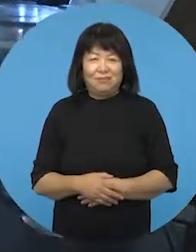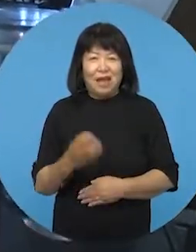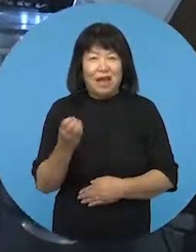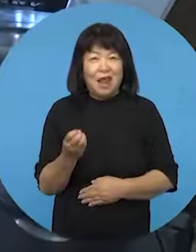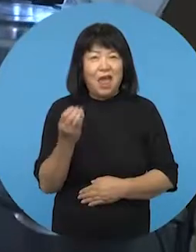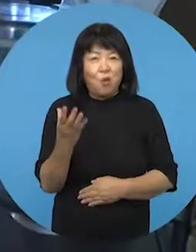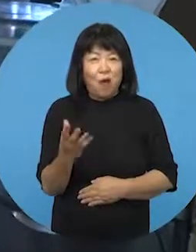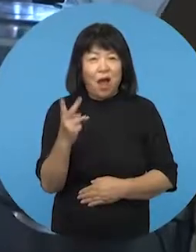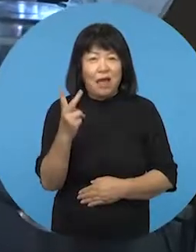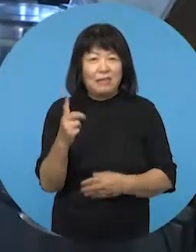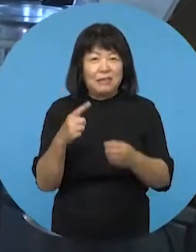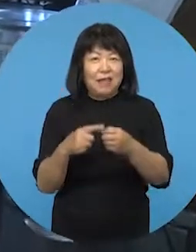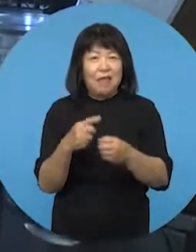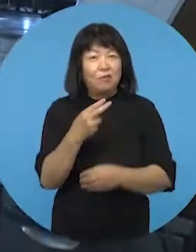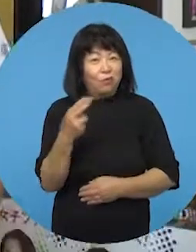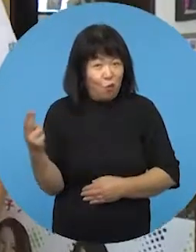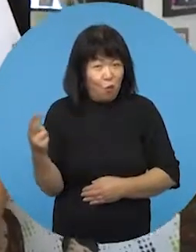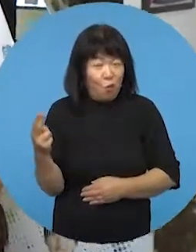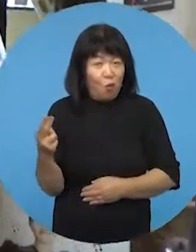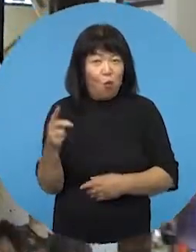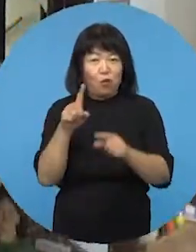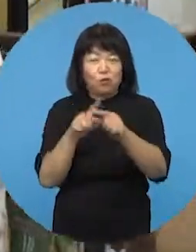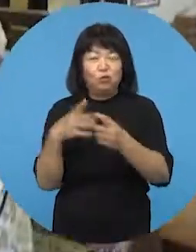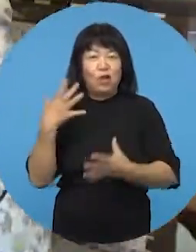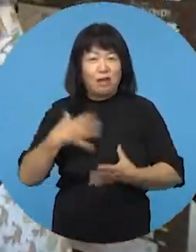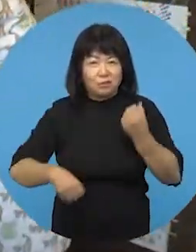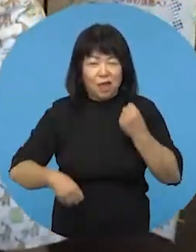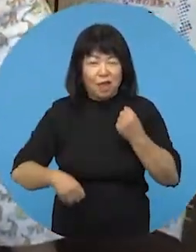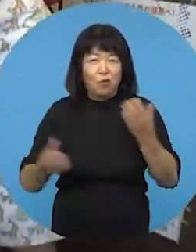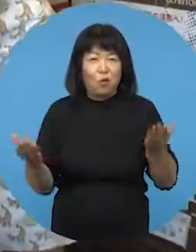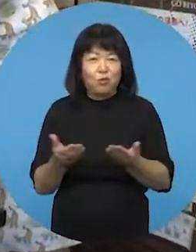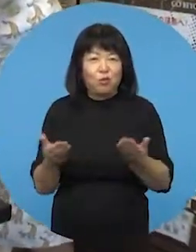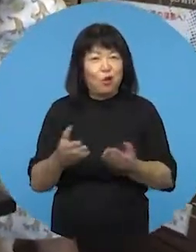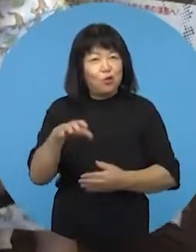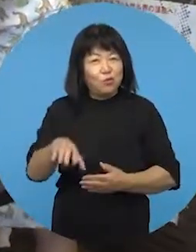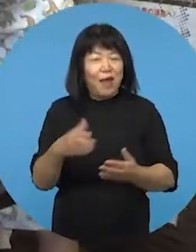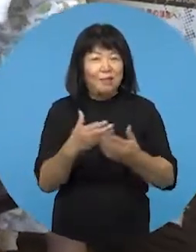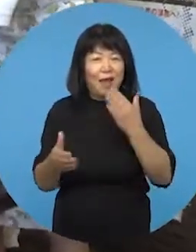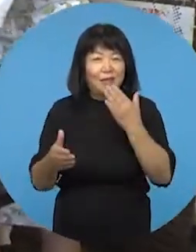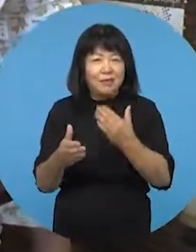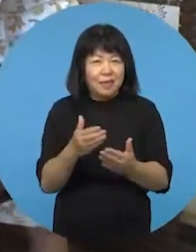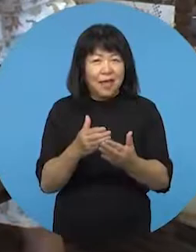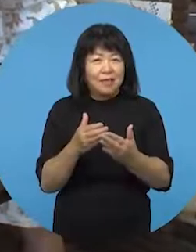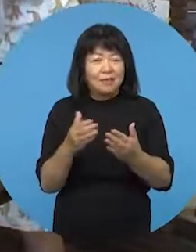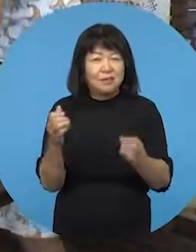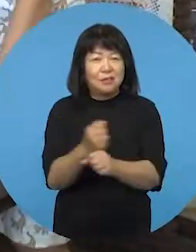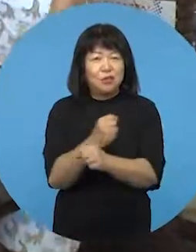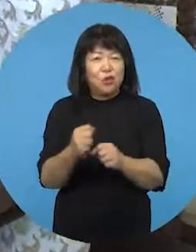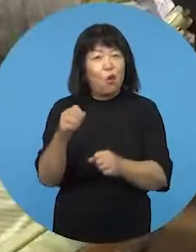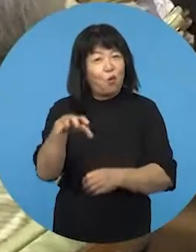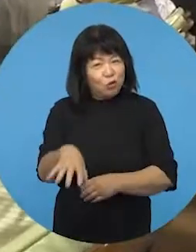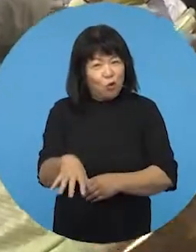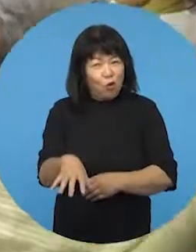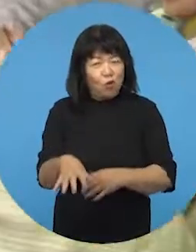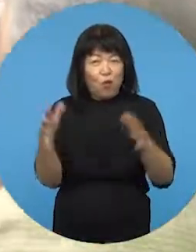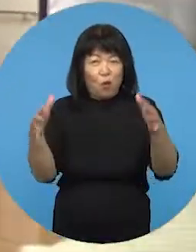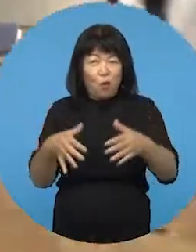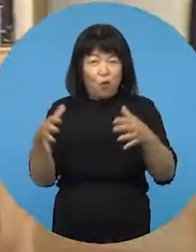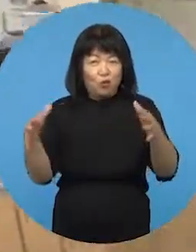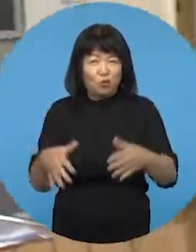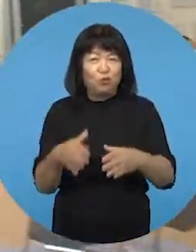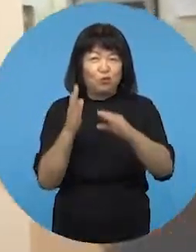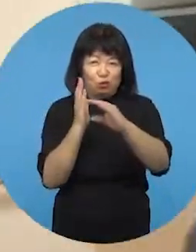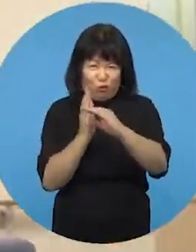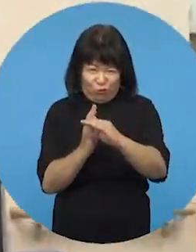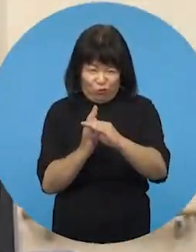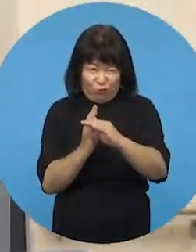市では令和2年度中学生職場体験の受け入れ事業所の募集を行っています。職場